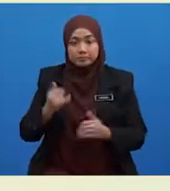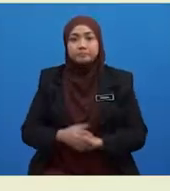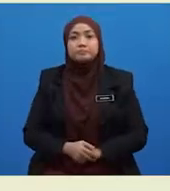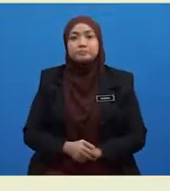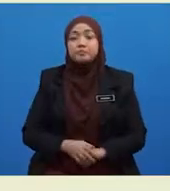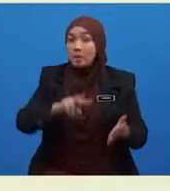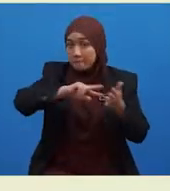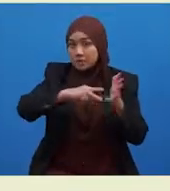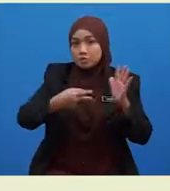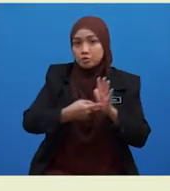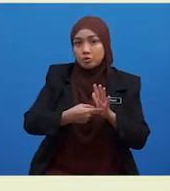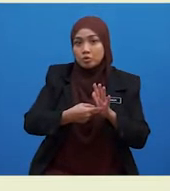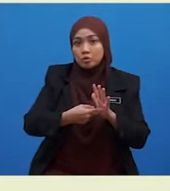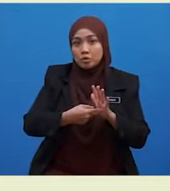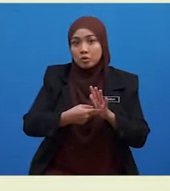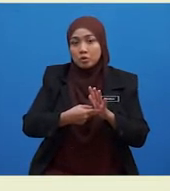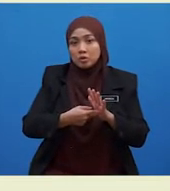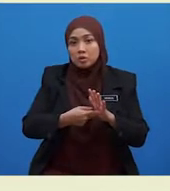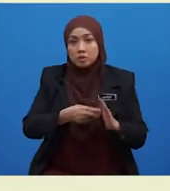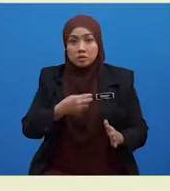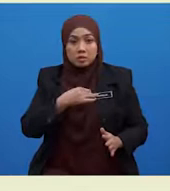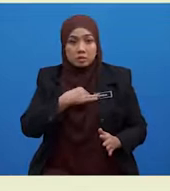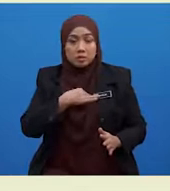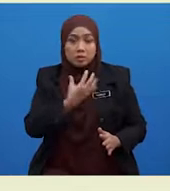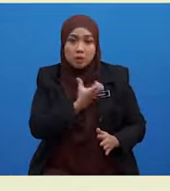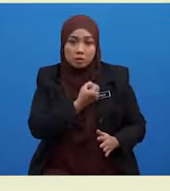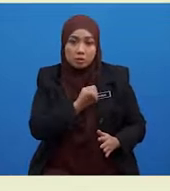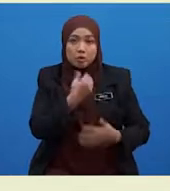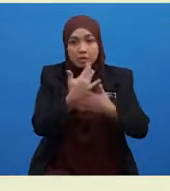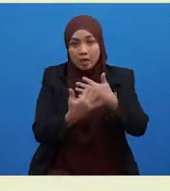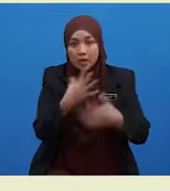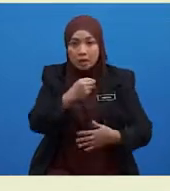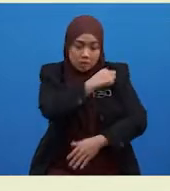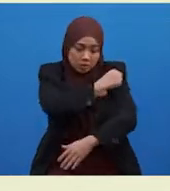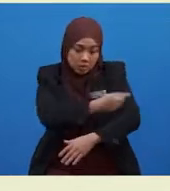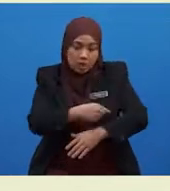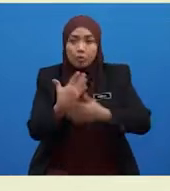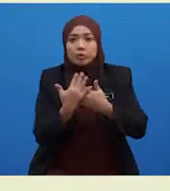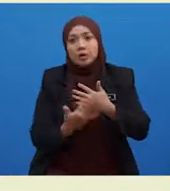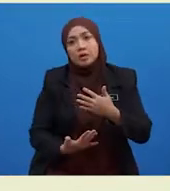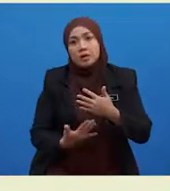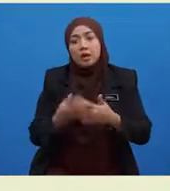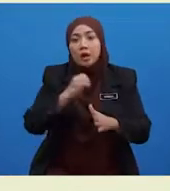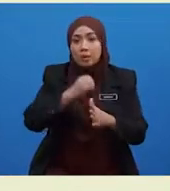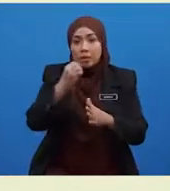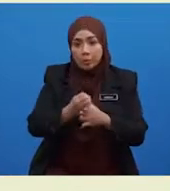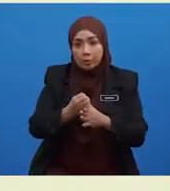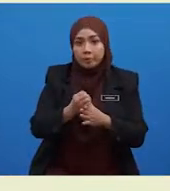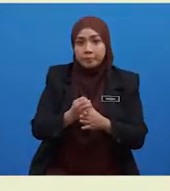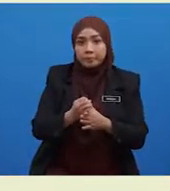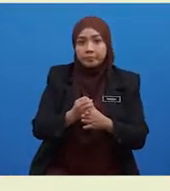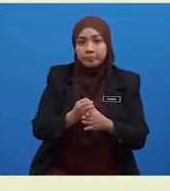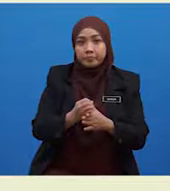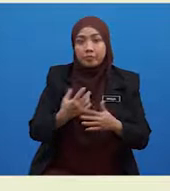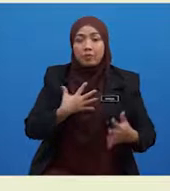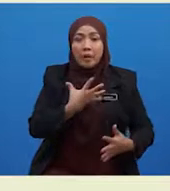Ia bermaksud keupayaan jantung, darah dan salur darah atau sistem kardiorespiratori